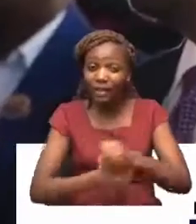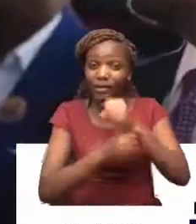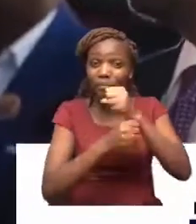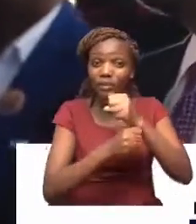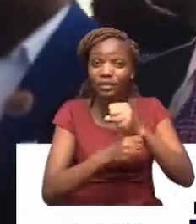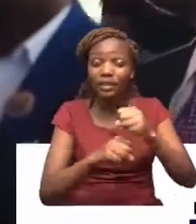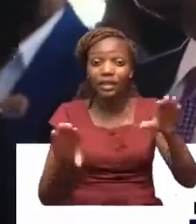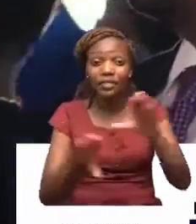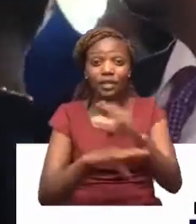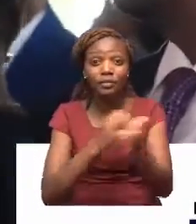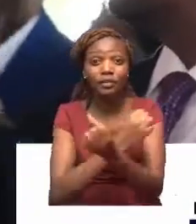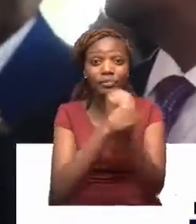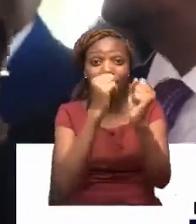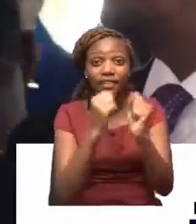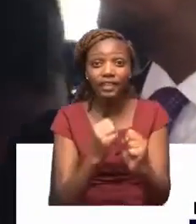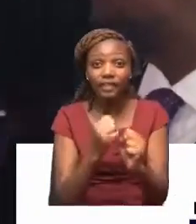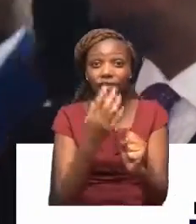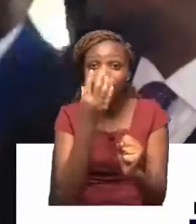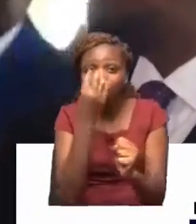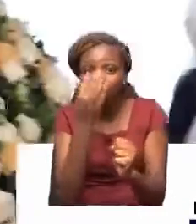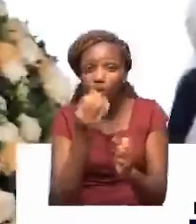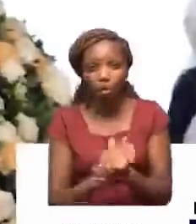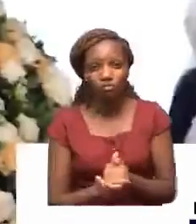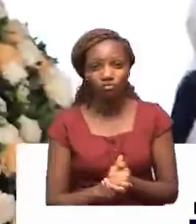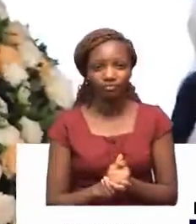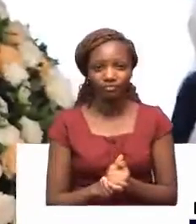naibu wa rais William Ruto.